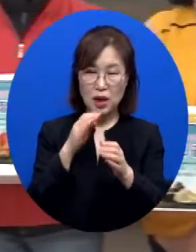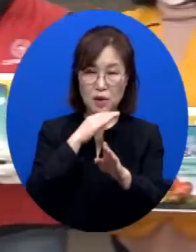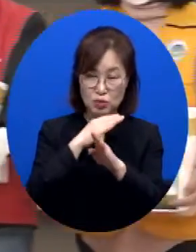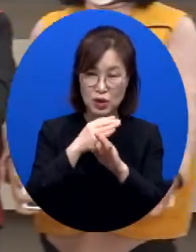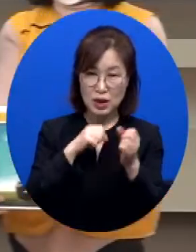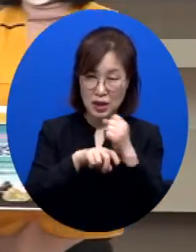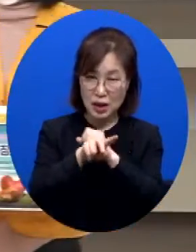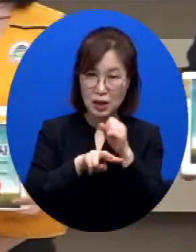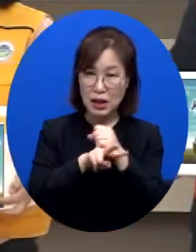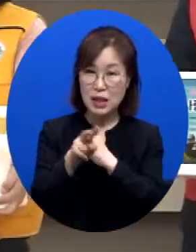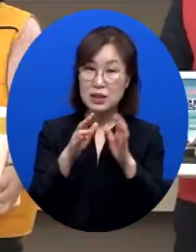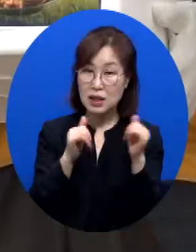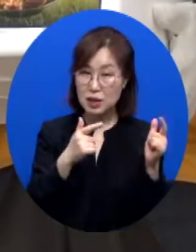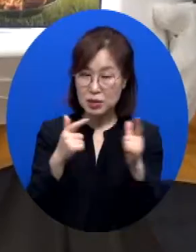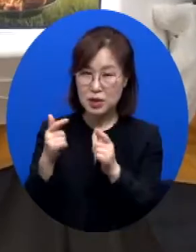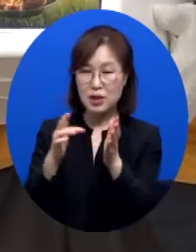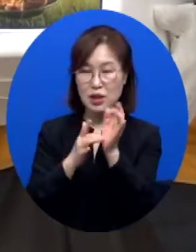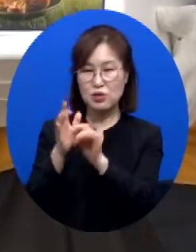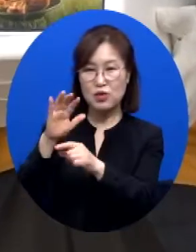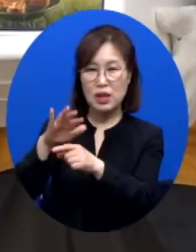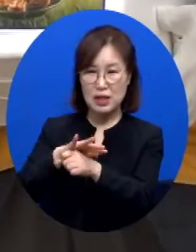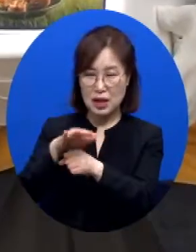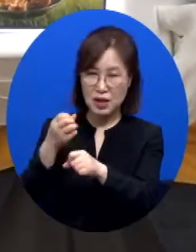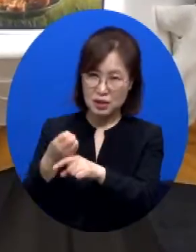예수의 사랑이 전달되길 바란다 고 전했습니다